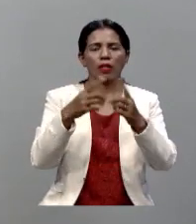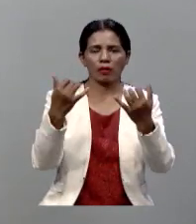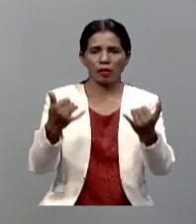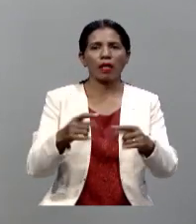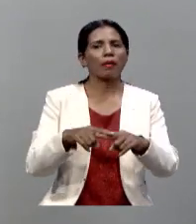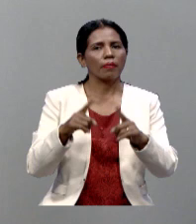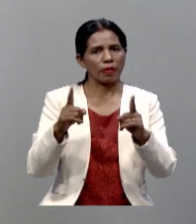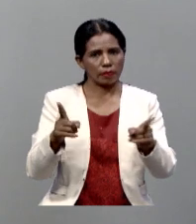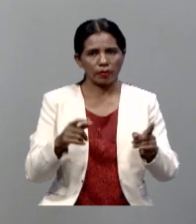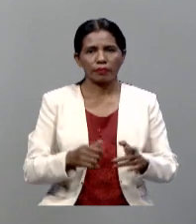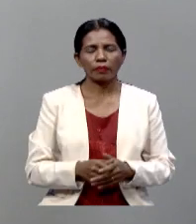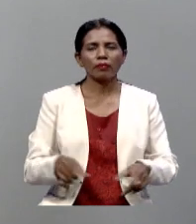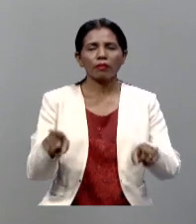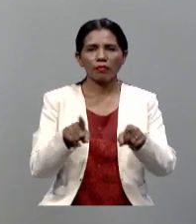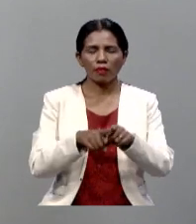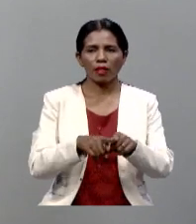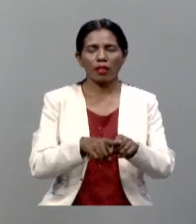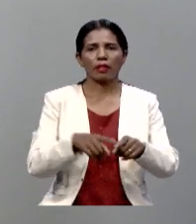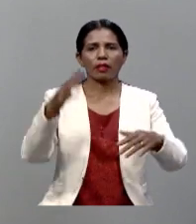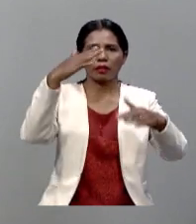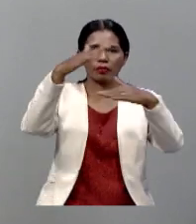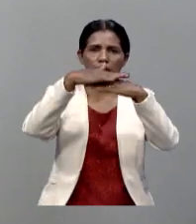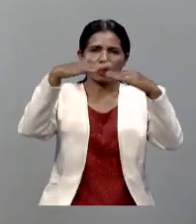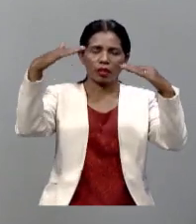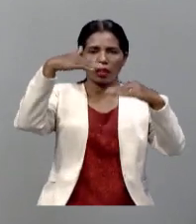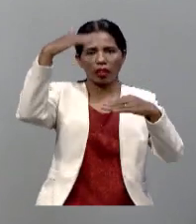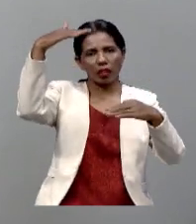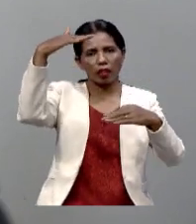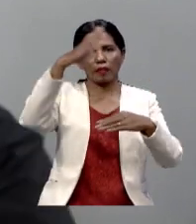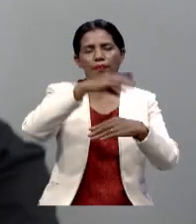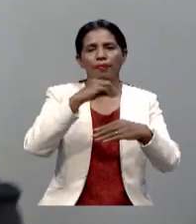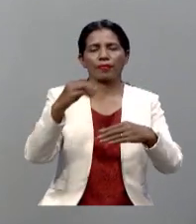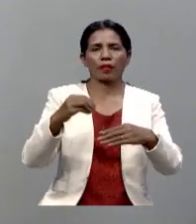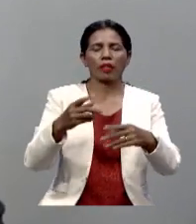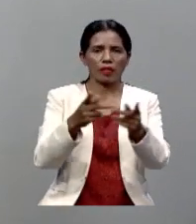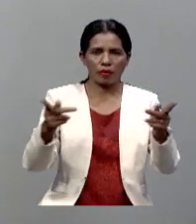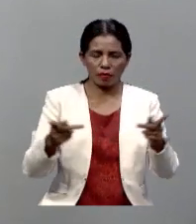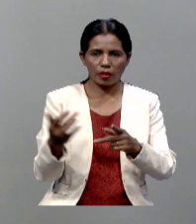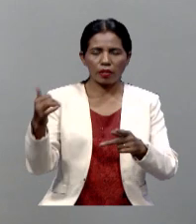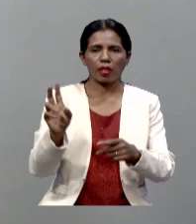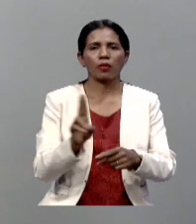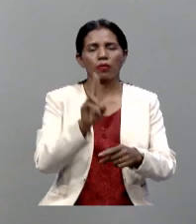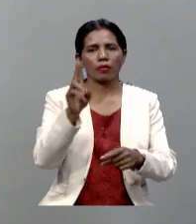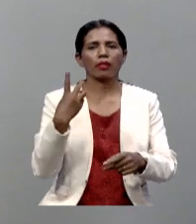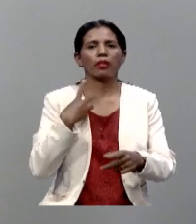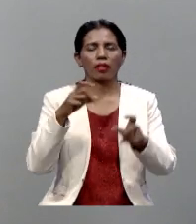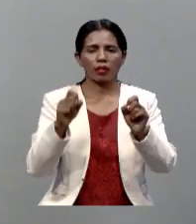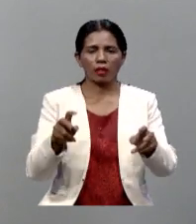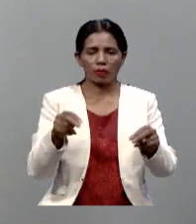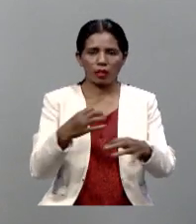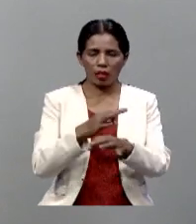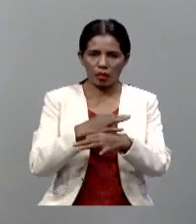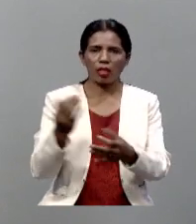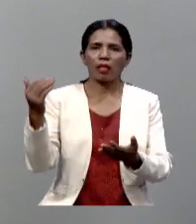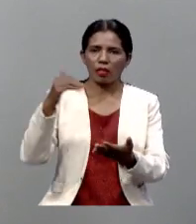mai be anesa ninya plafon ho mos be ninya fatin sira nebe ke balu ita tenki persija hadiah